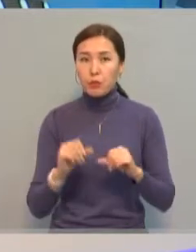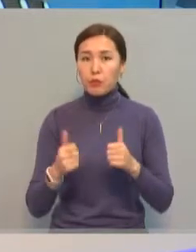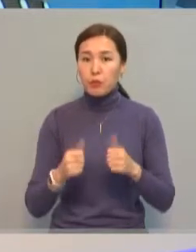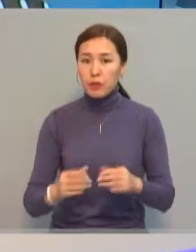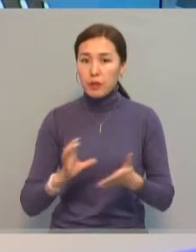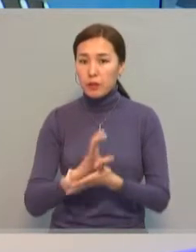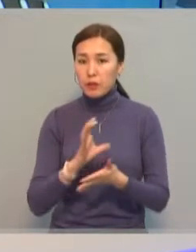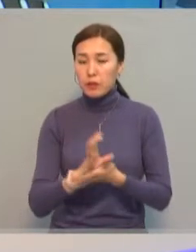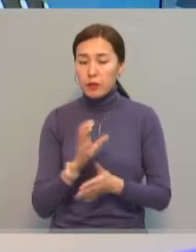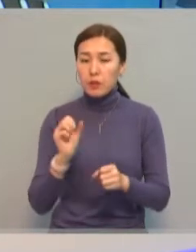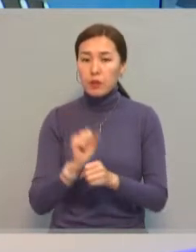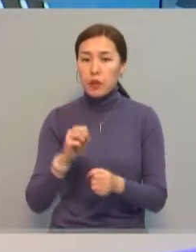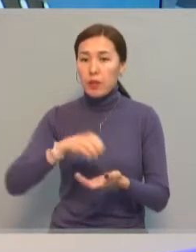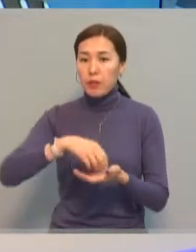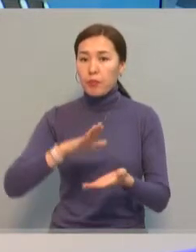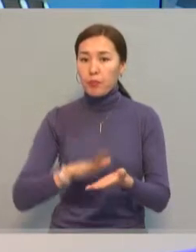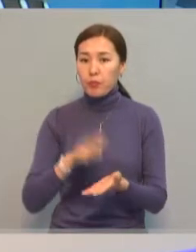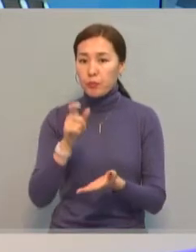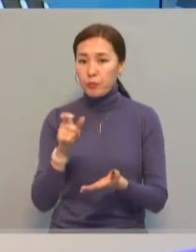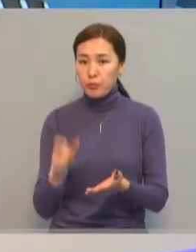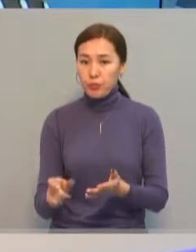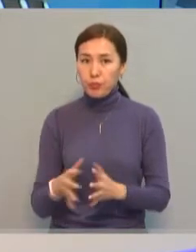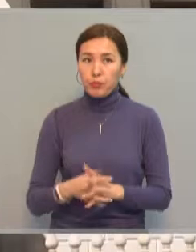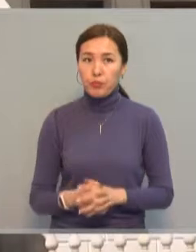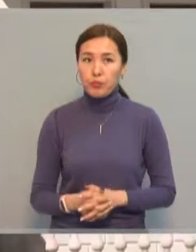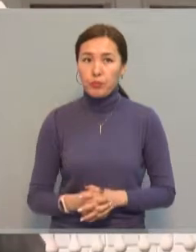сформирована информационная база зарегистрированных граждан.